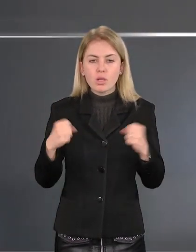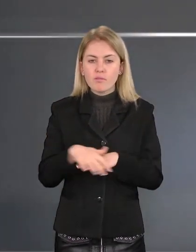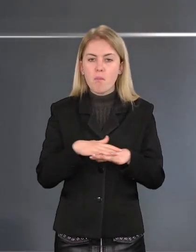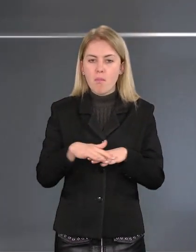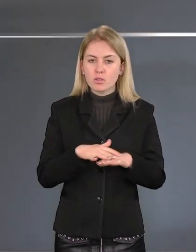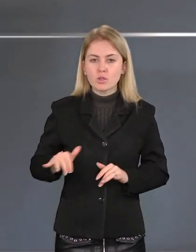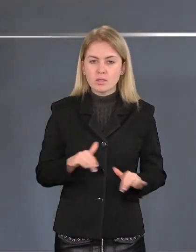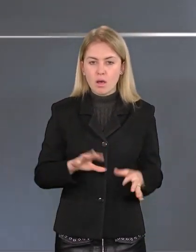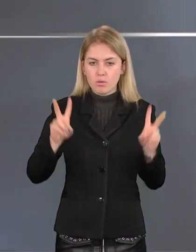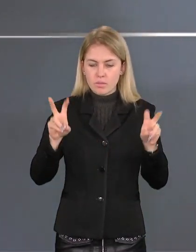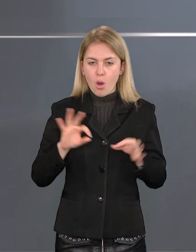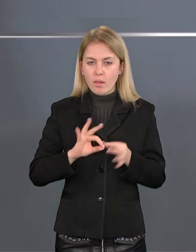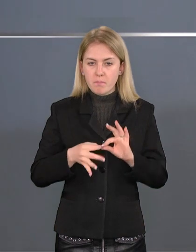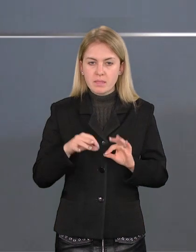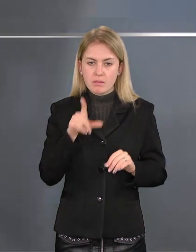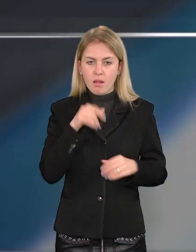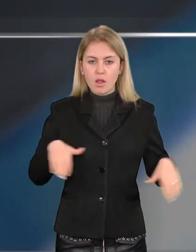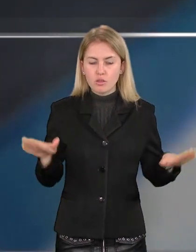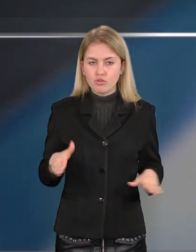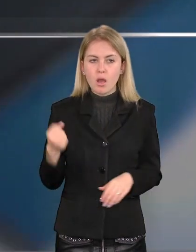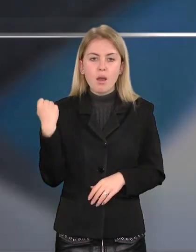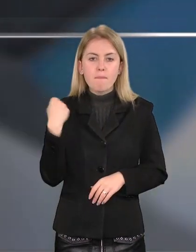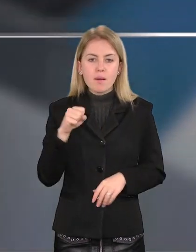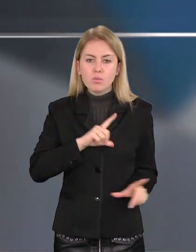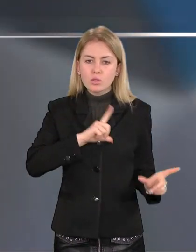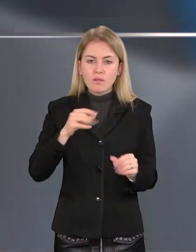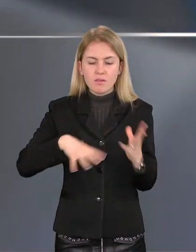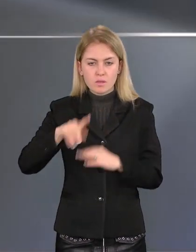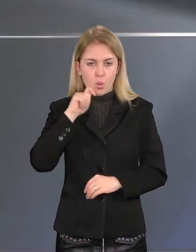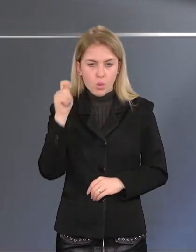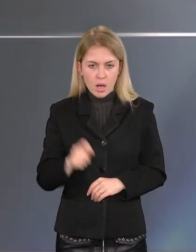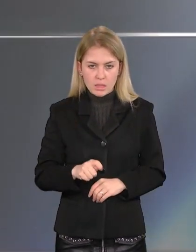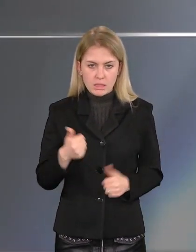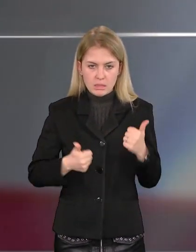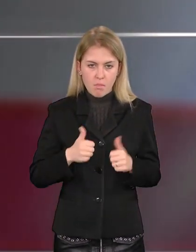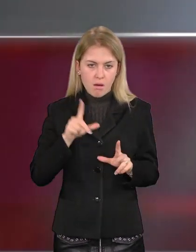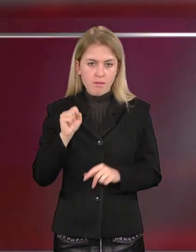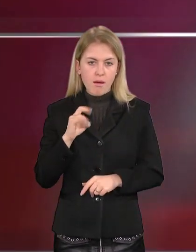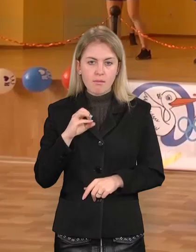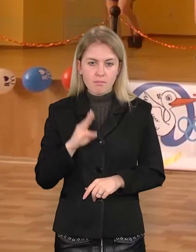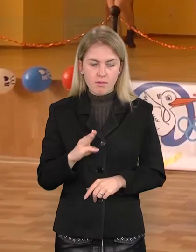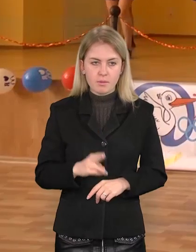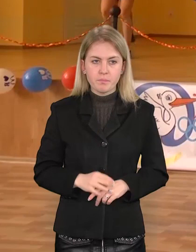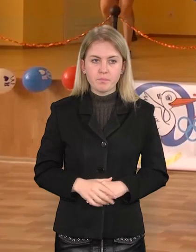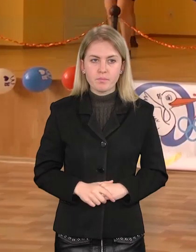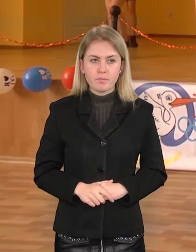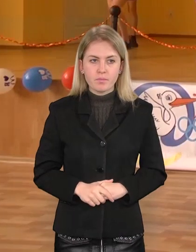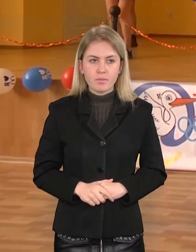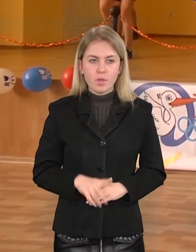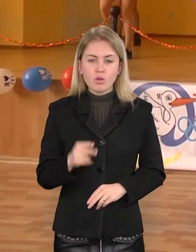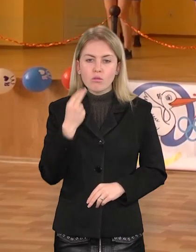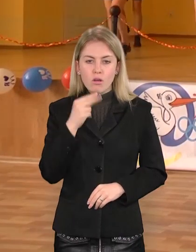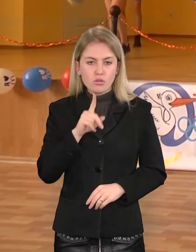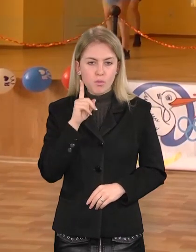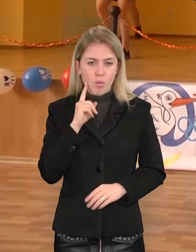заходу «Олімпійське лелечення». Переможці поїдуть на всеукраїнські змагання до «Артека». Подробиці далі.